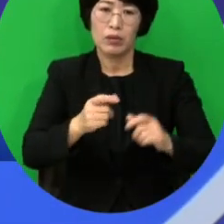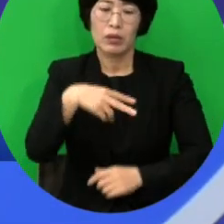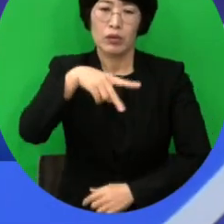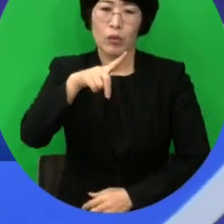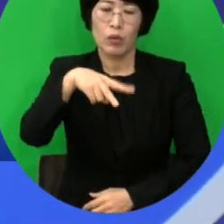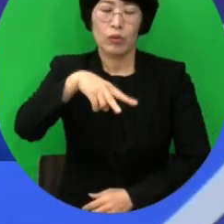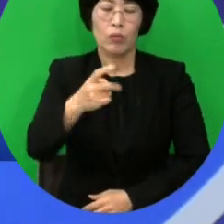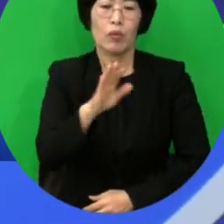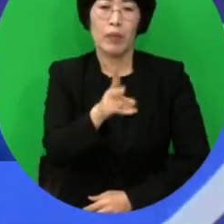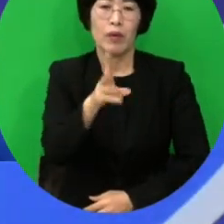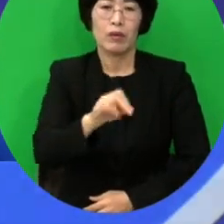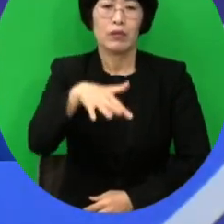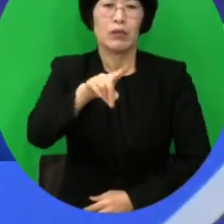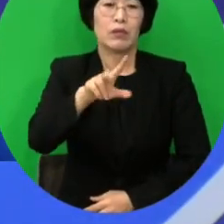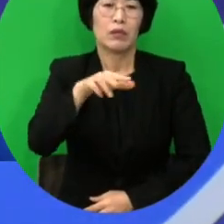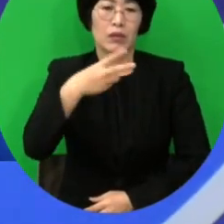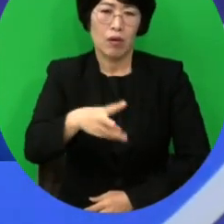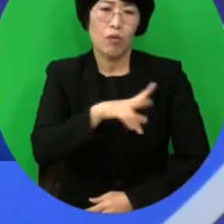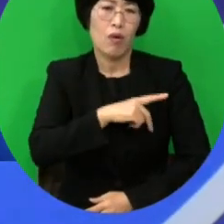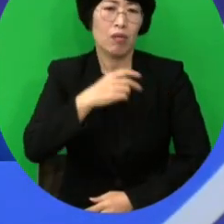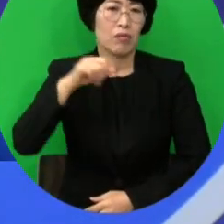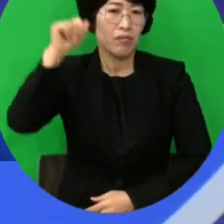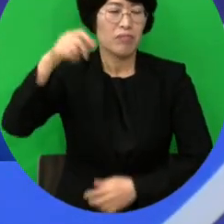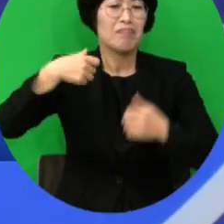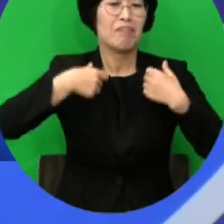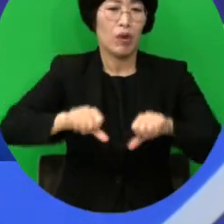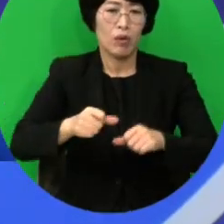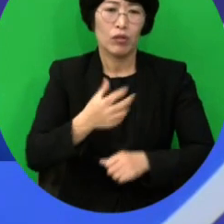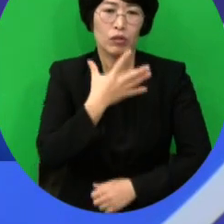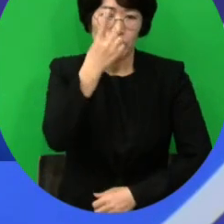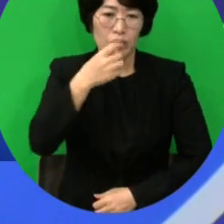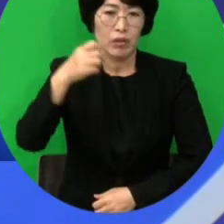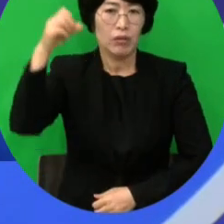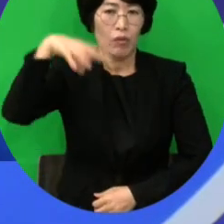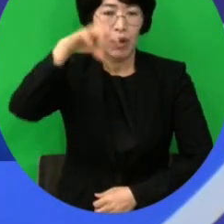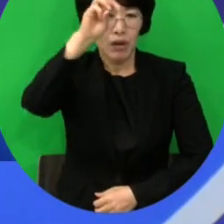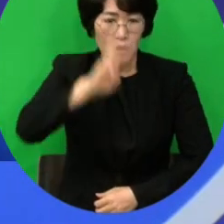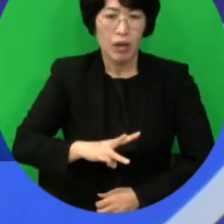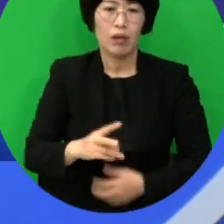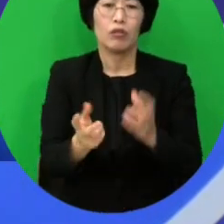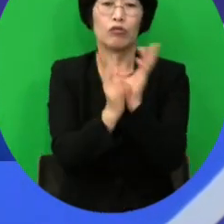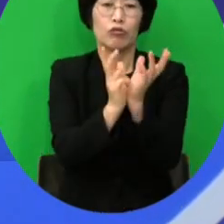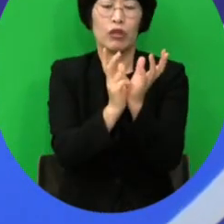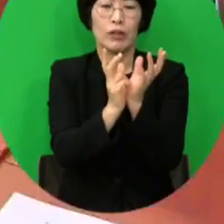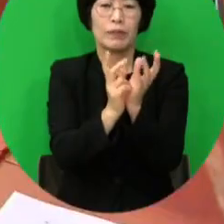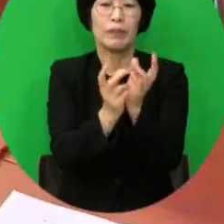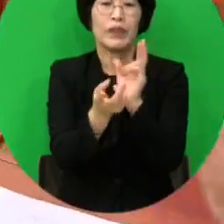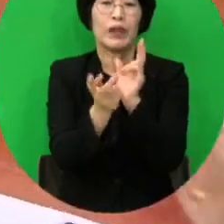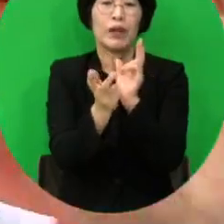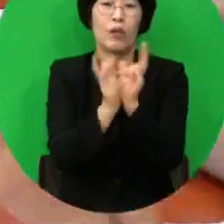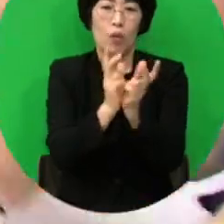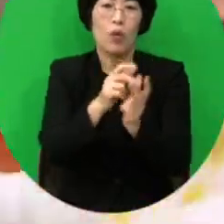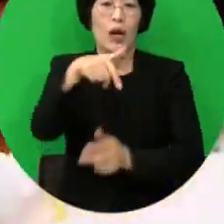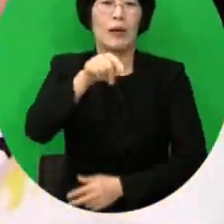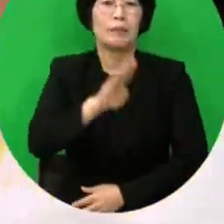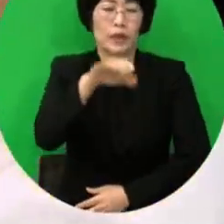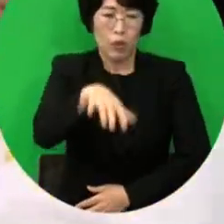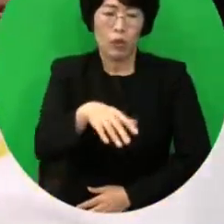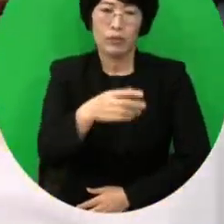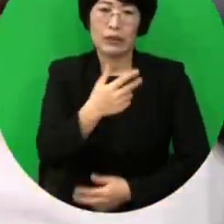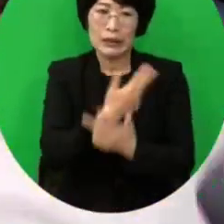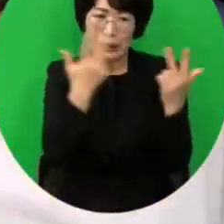소병철 의원님께서 불출마한 순천 광양 구례 곡성 갑 친명계로 분류되는